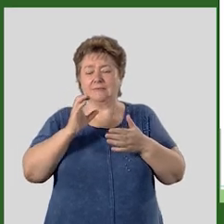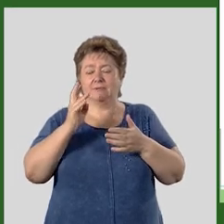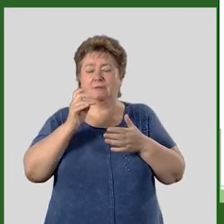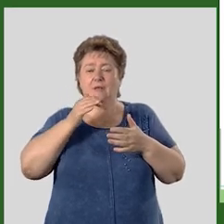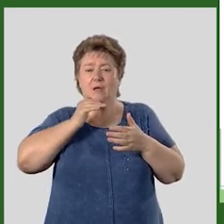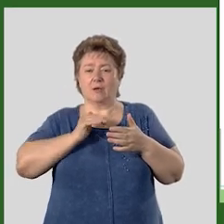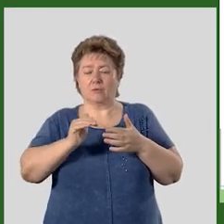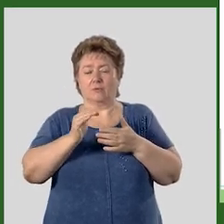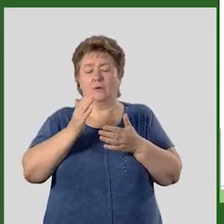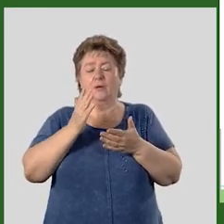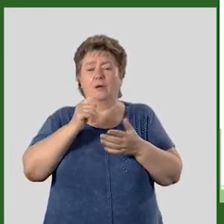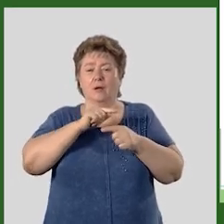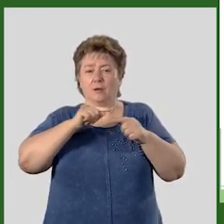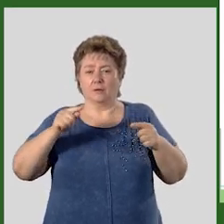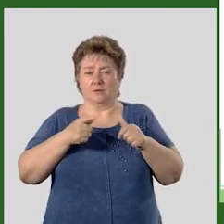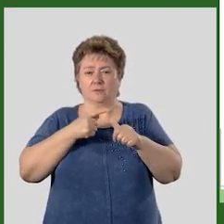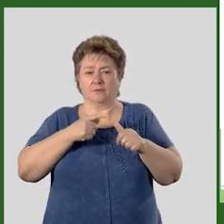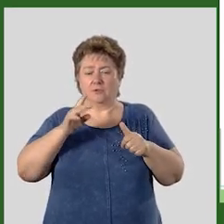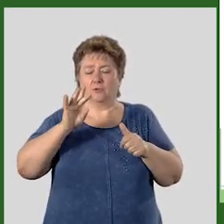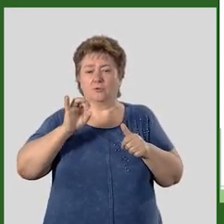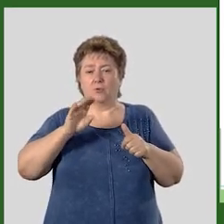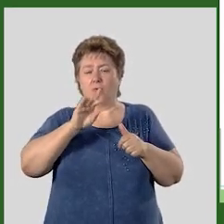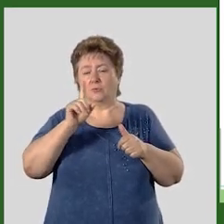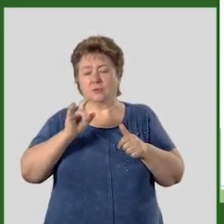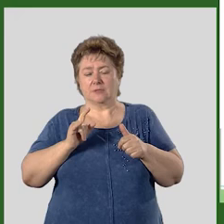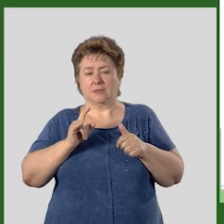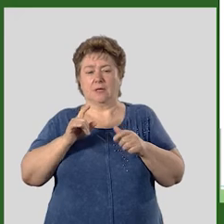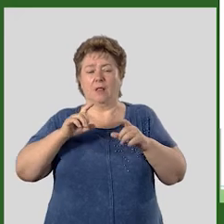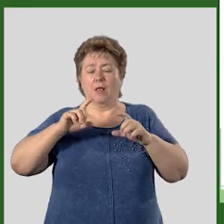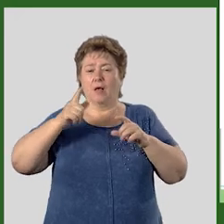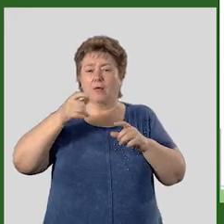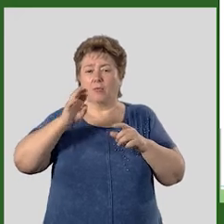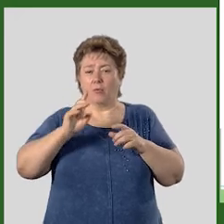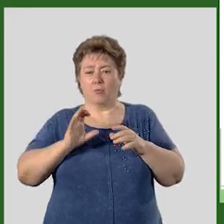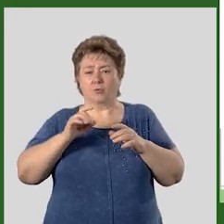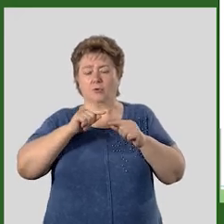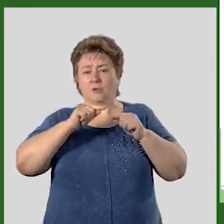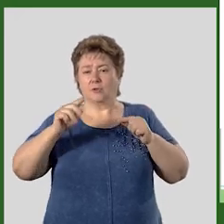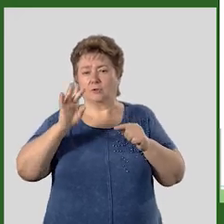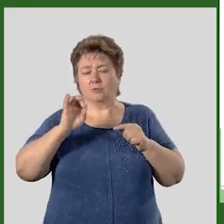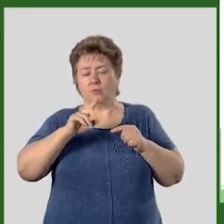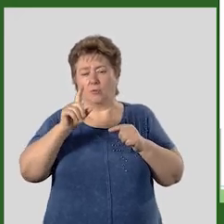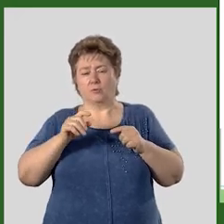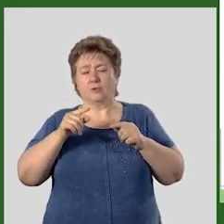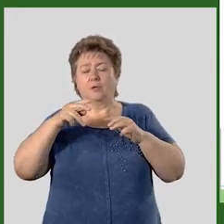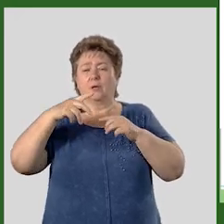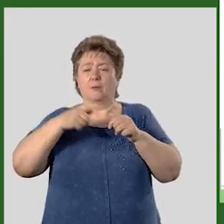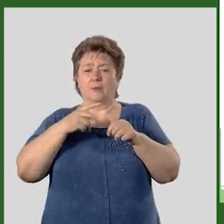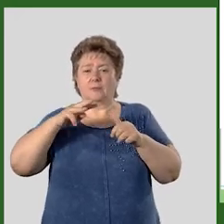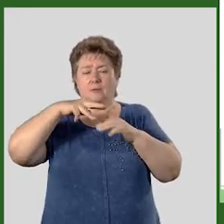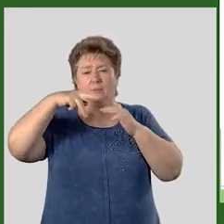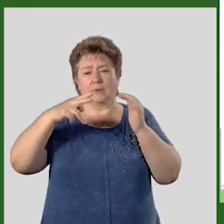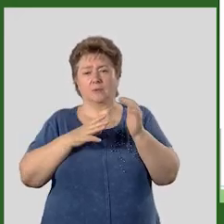юг, называлась линией розы. На глобусе линию розы называли меридианом